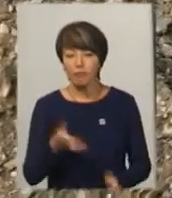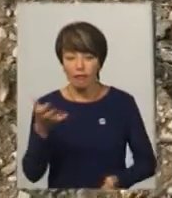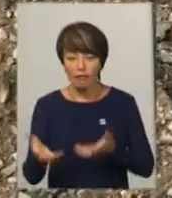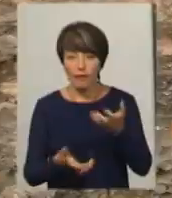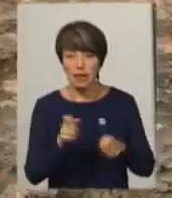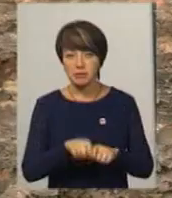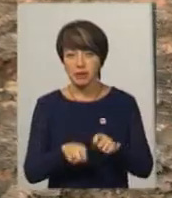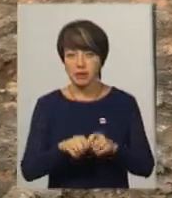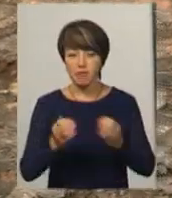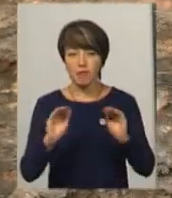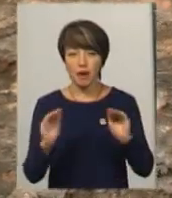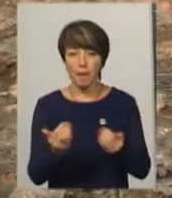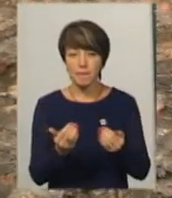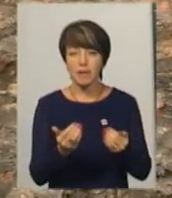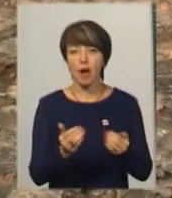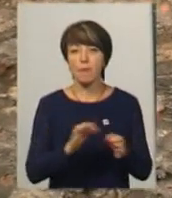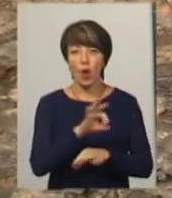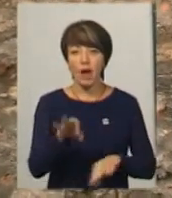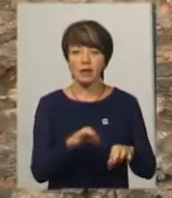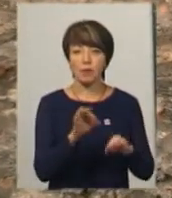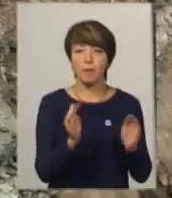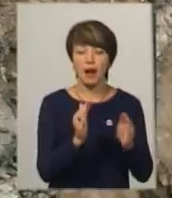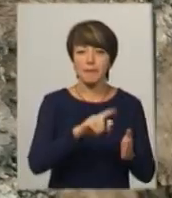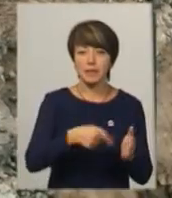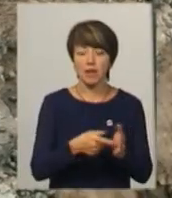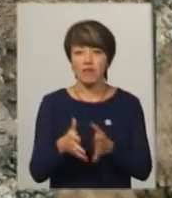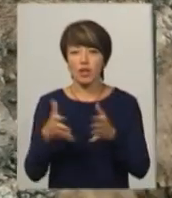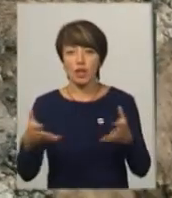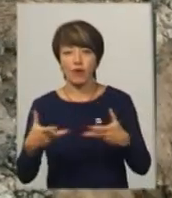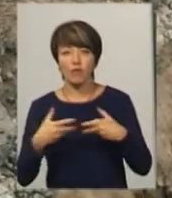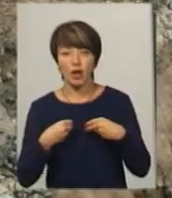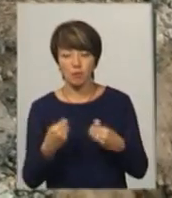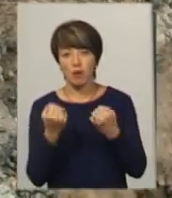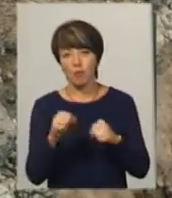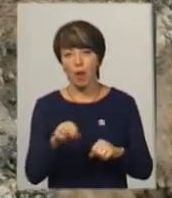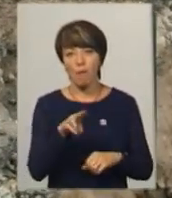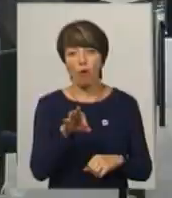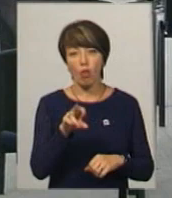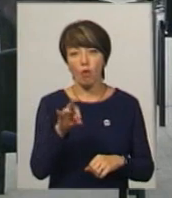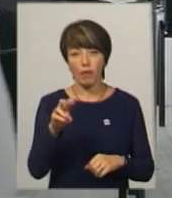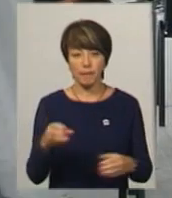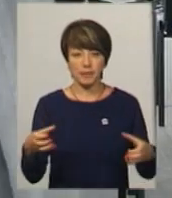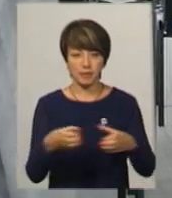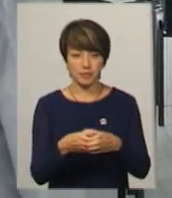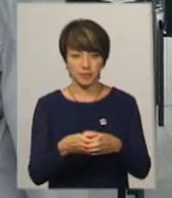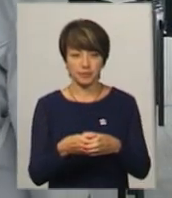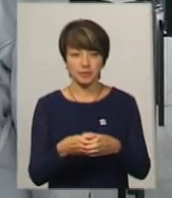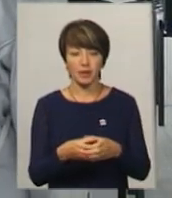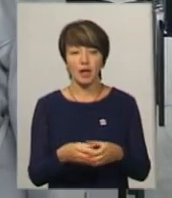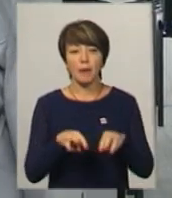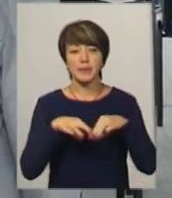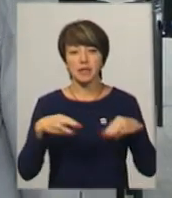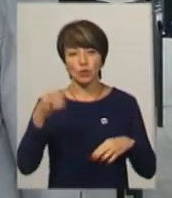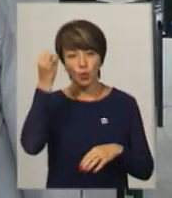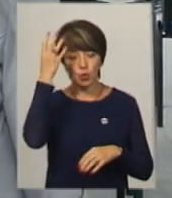у рамках проєкту «Малі міста – великі враження», у якій 3 липня перемогла Полонська об'єднана територіальна громада, каже Тетяна Ярославська. Міністерство